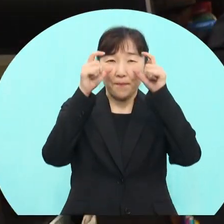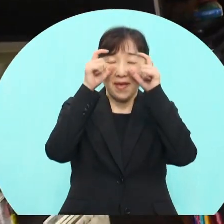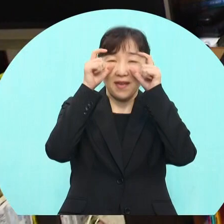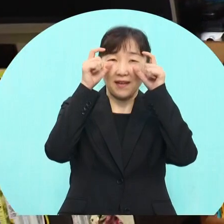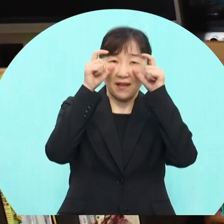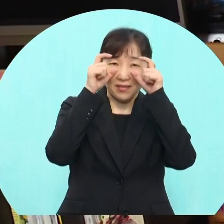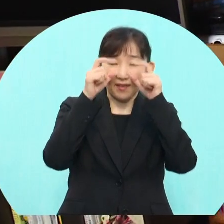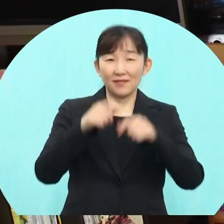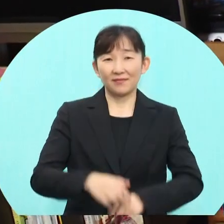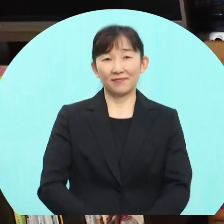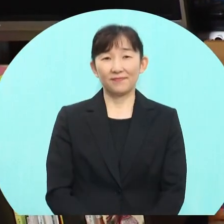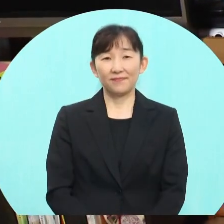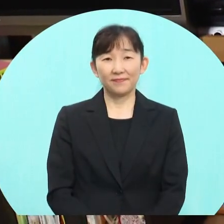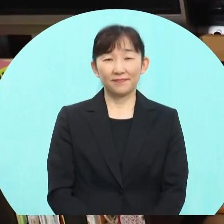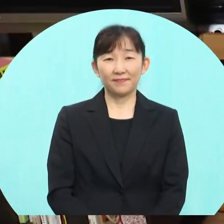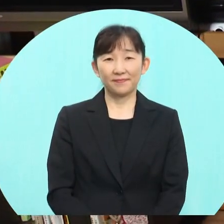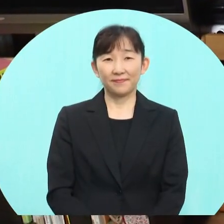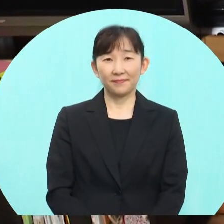メーカーねと。